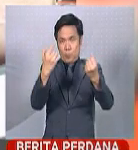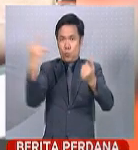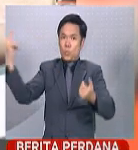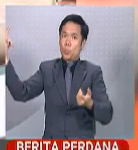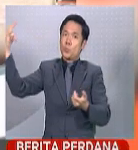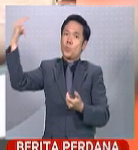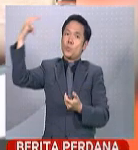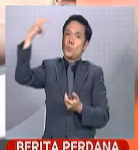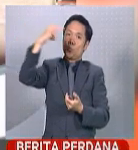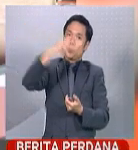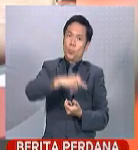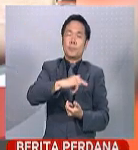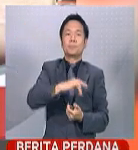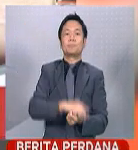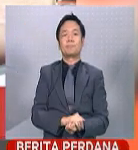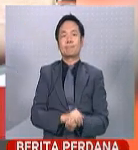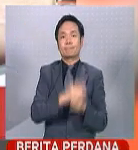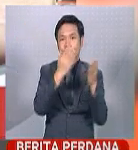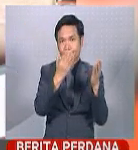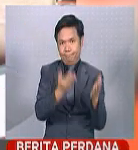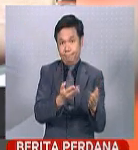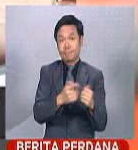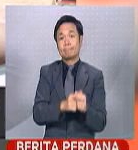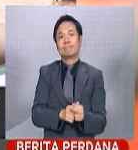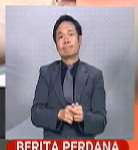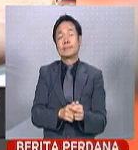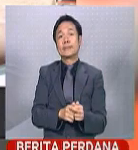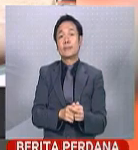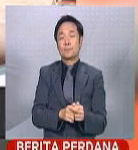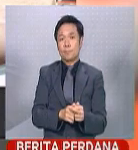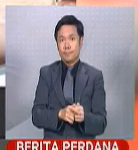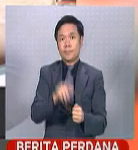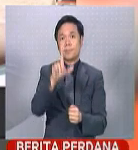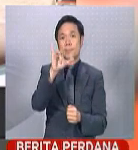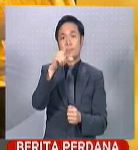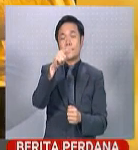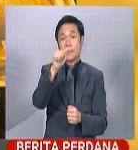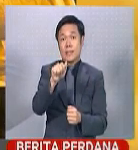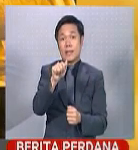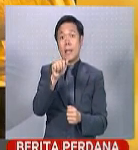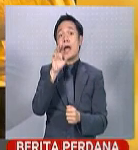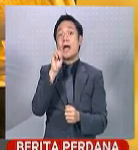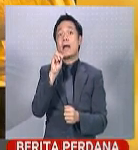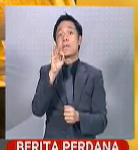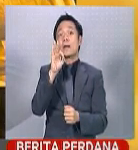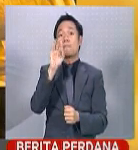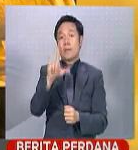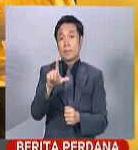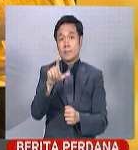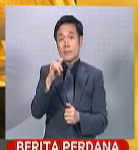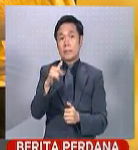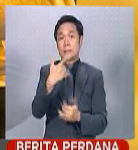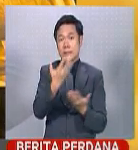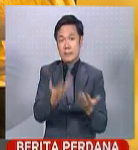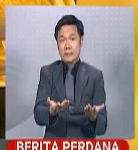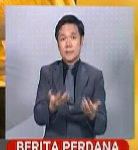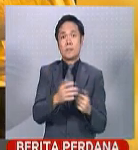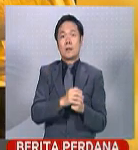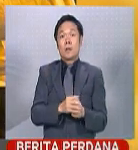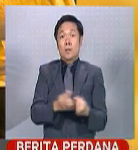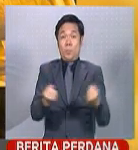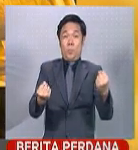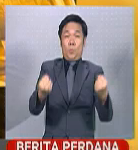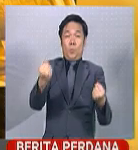lalu menurut ra dalam satu kenyataan menerusi laman liga bola sepak Malaysia mfl pengalaman jalankan misi